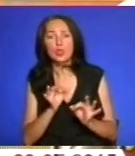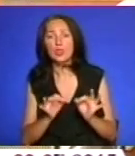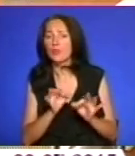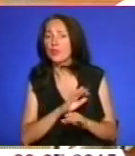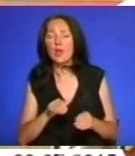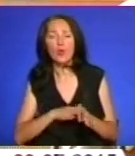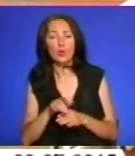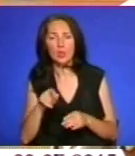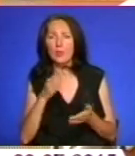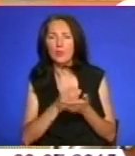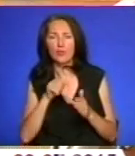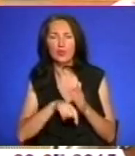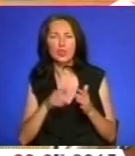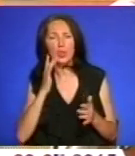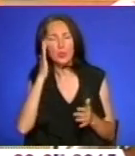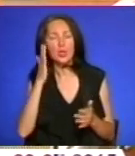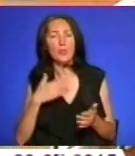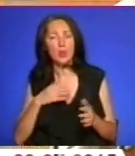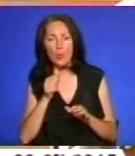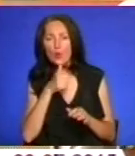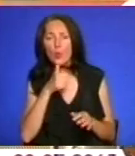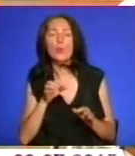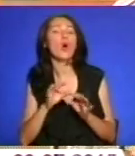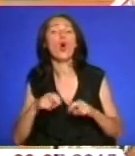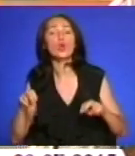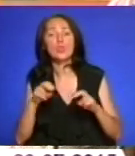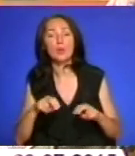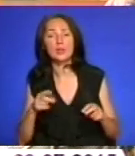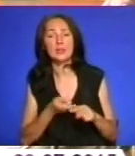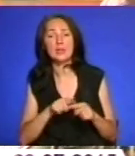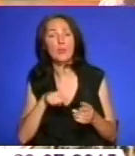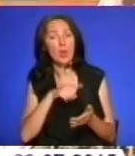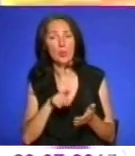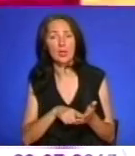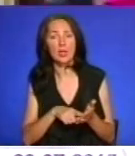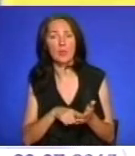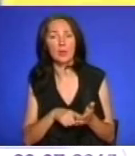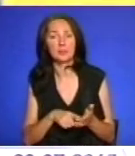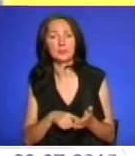принципі, політика, ми пробуємо розібратися з даними питаннями.